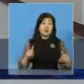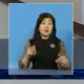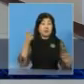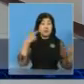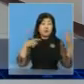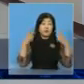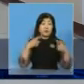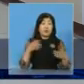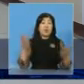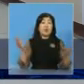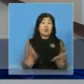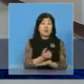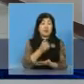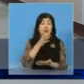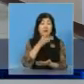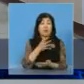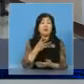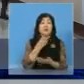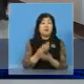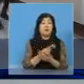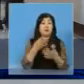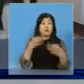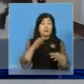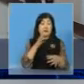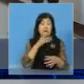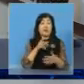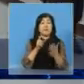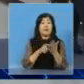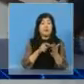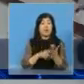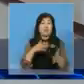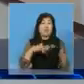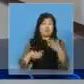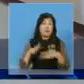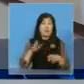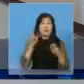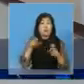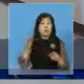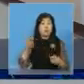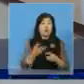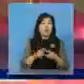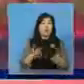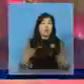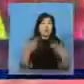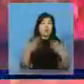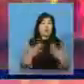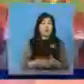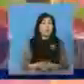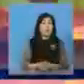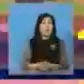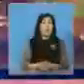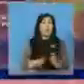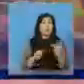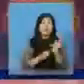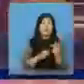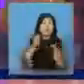творчески, находить время для своего досуга и просто делиться радостью с людьми. И это очень прекрасно. Отметим, за 6